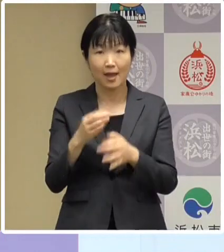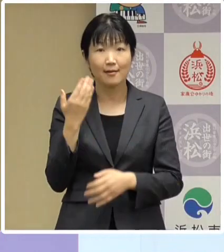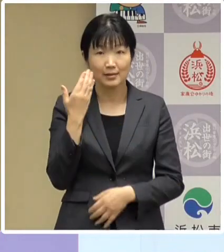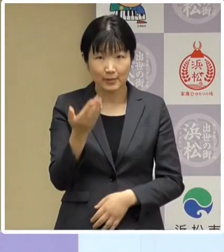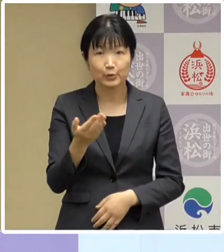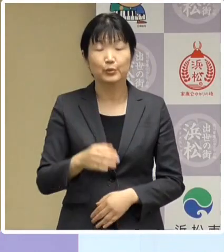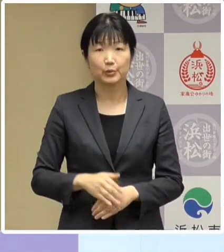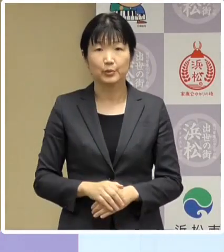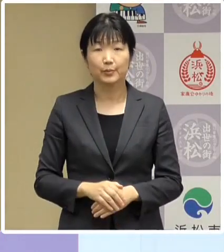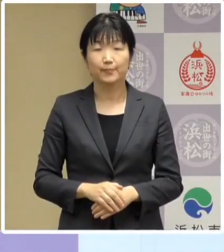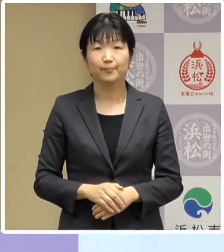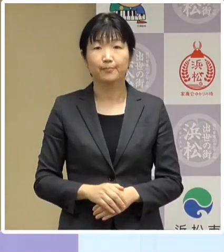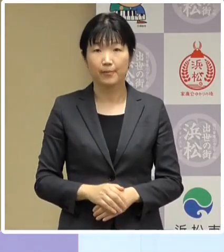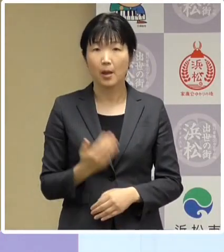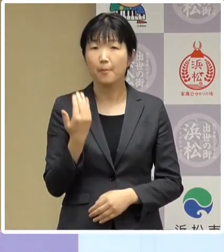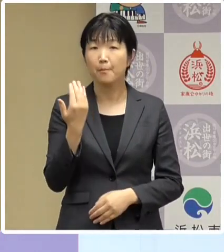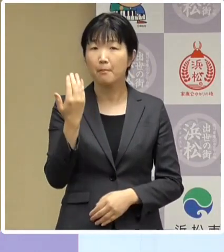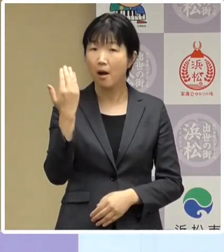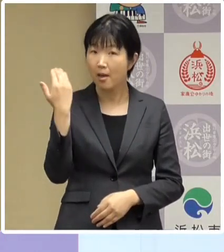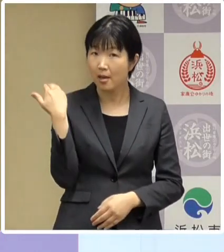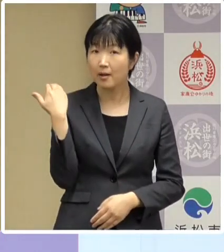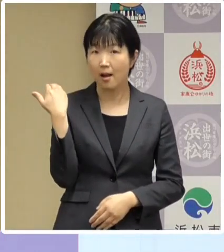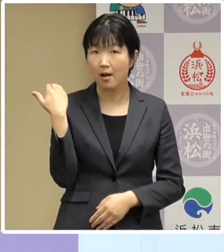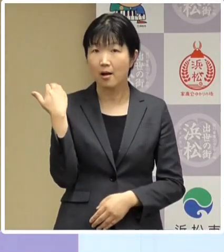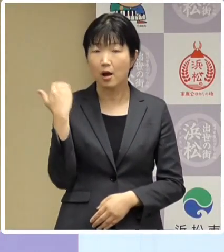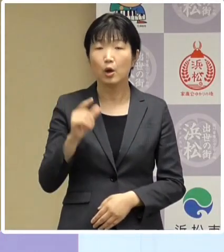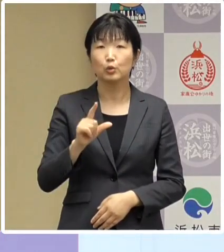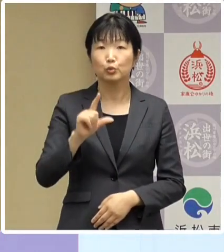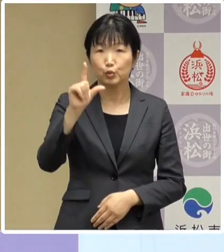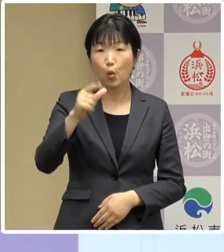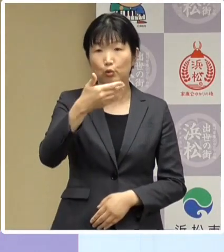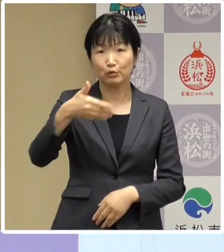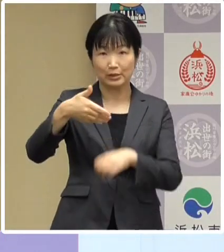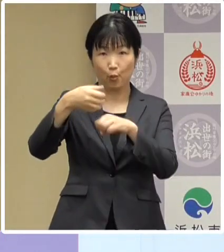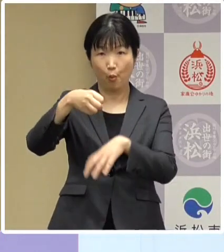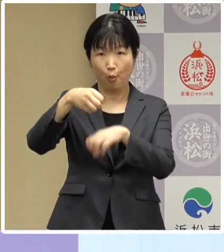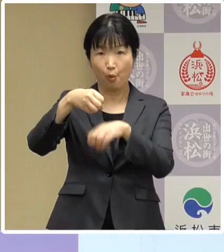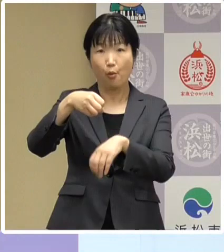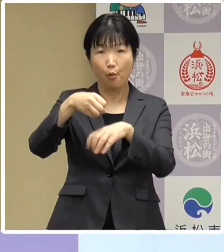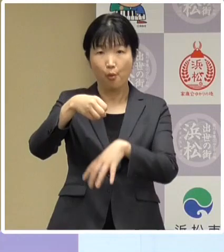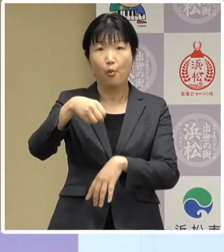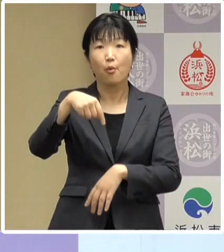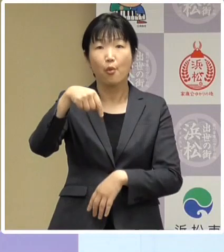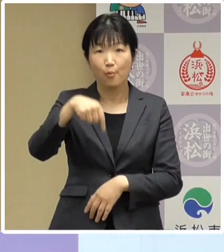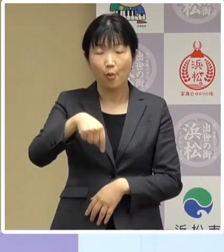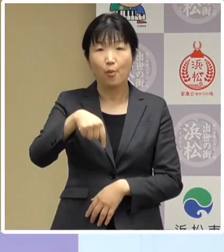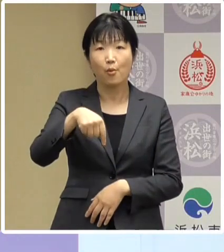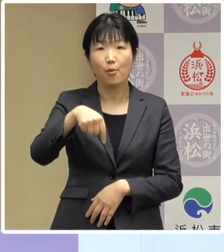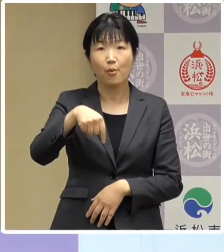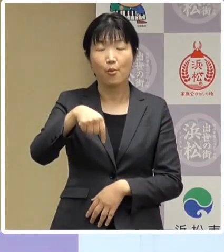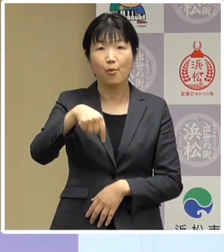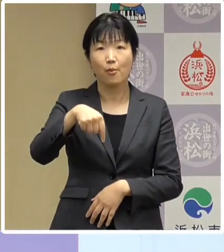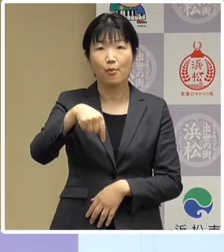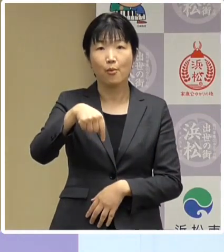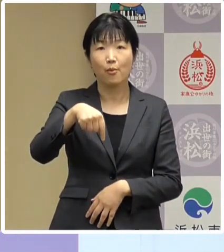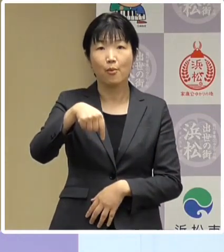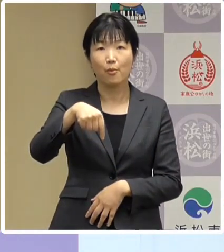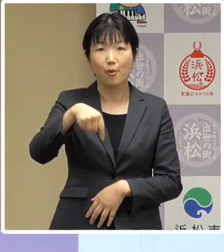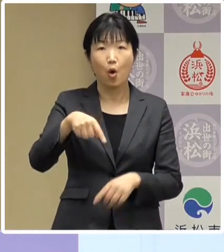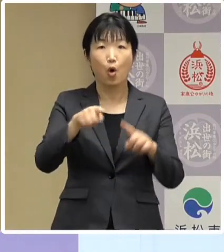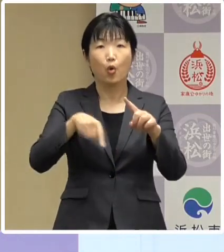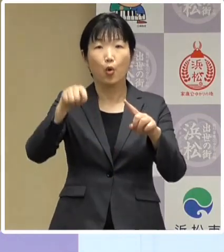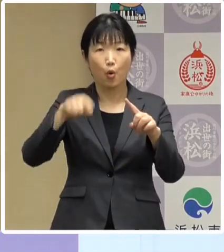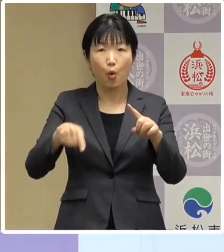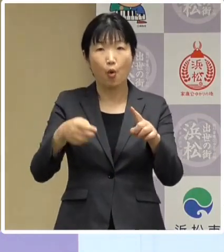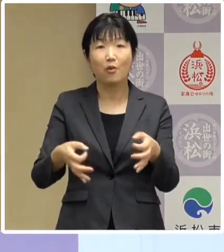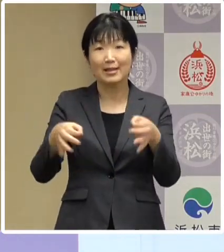い、これかねてからの、上水道についてもコンセッション方式を入れて、はい、公設民